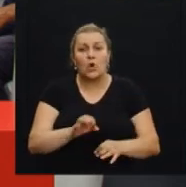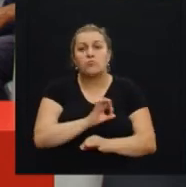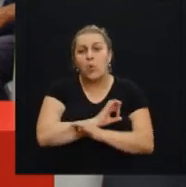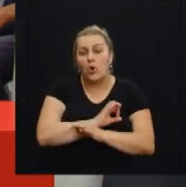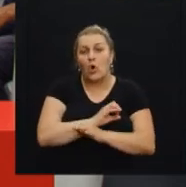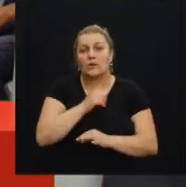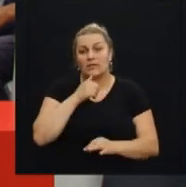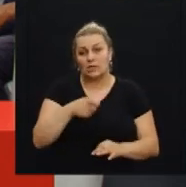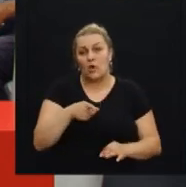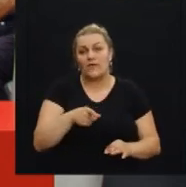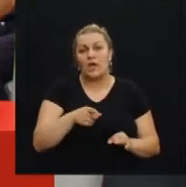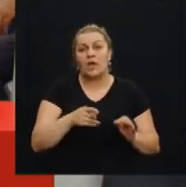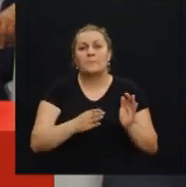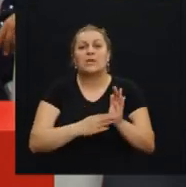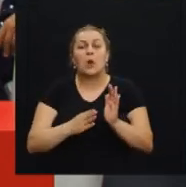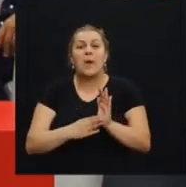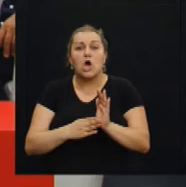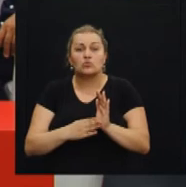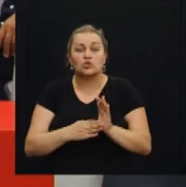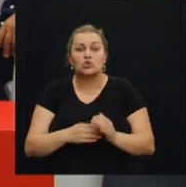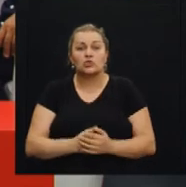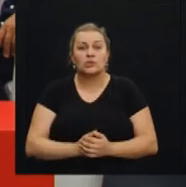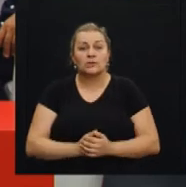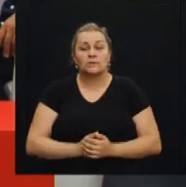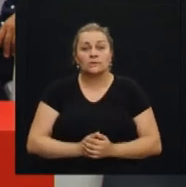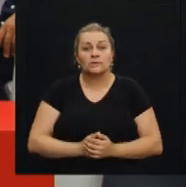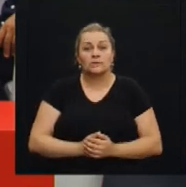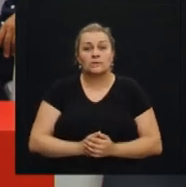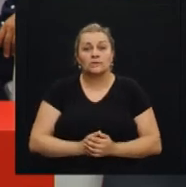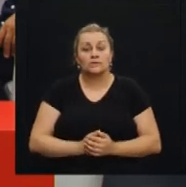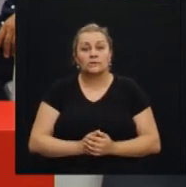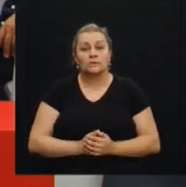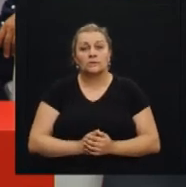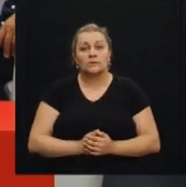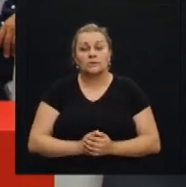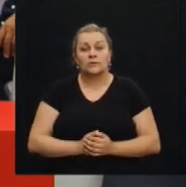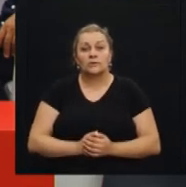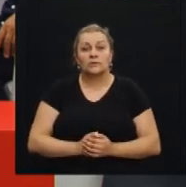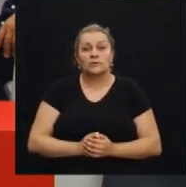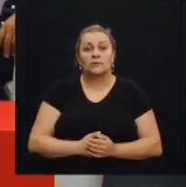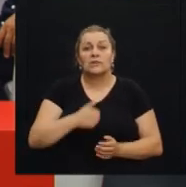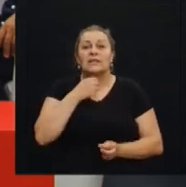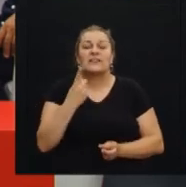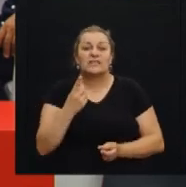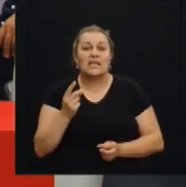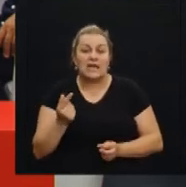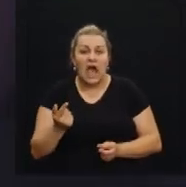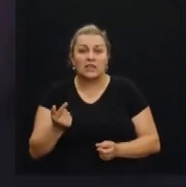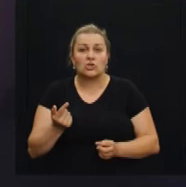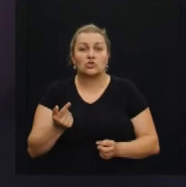pokojni je i taj Miro Marunčić i šerif Ivica Radić,